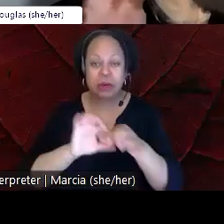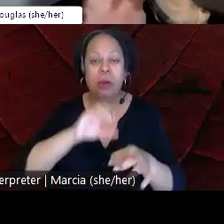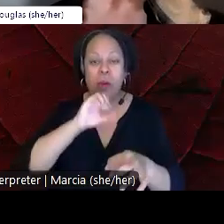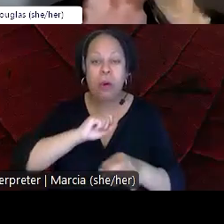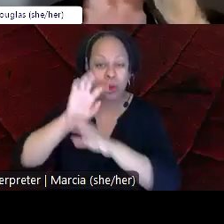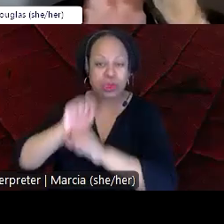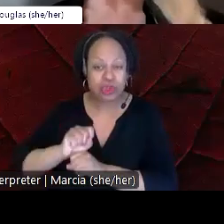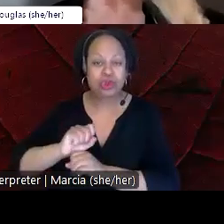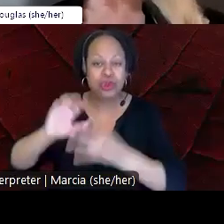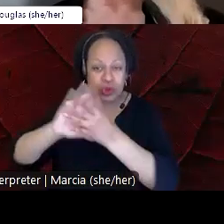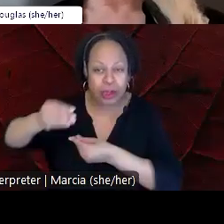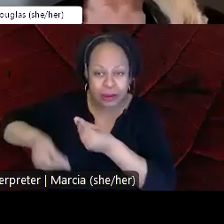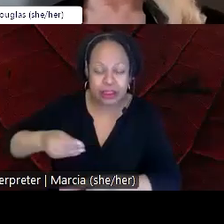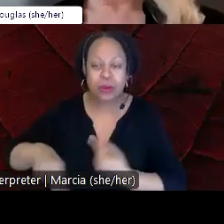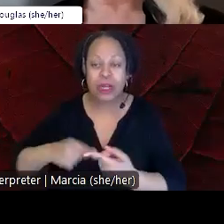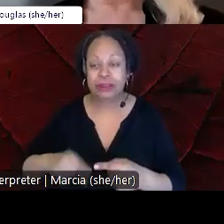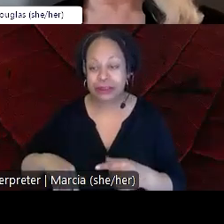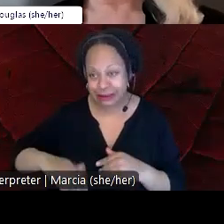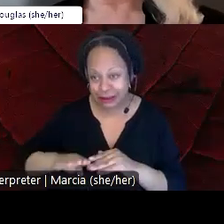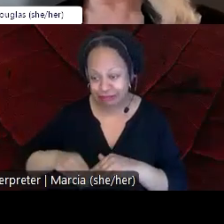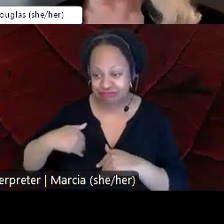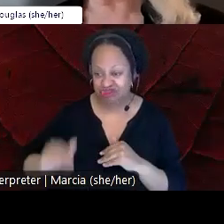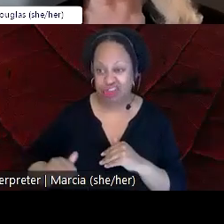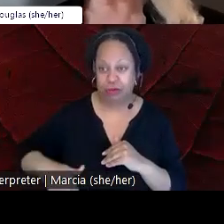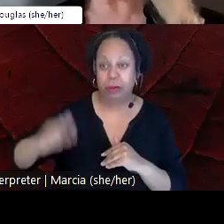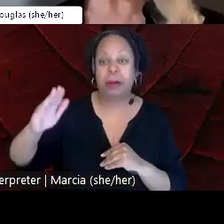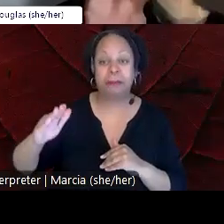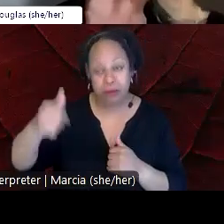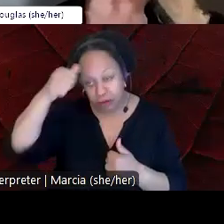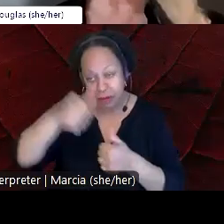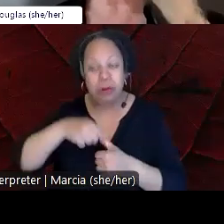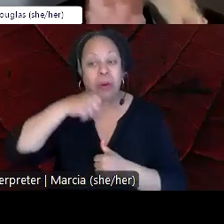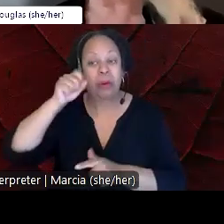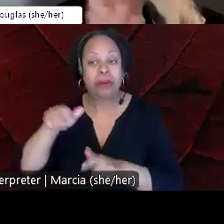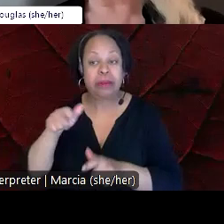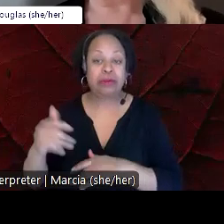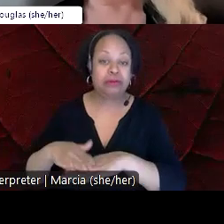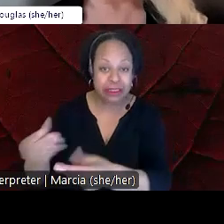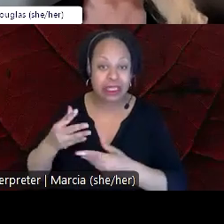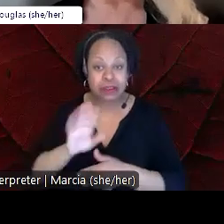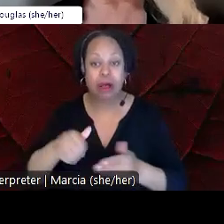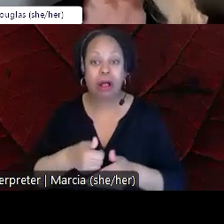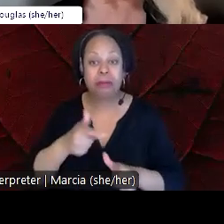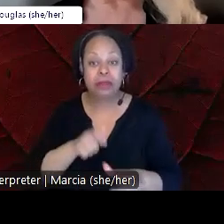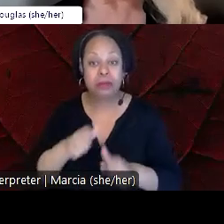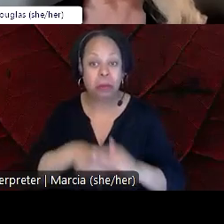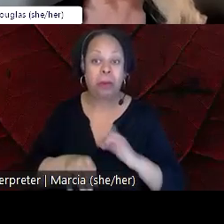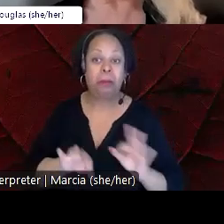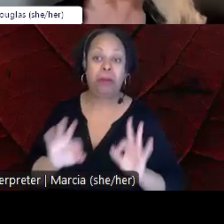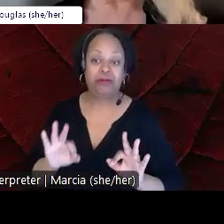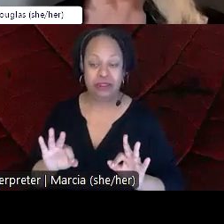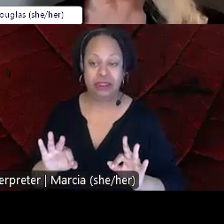Je me souviens que les anciens nous disaient que nous naissons tous parfaits, avec un don à partager avec notre